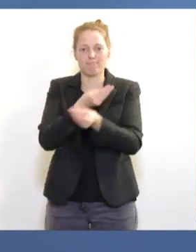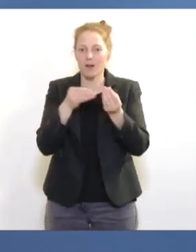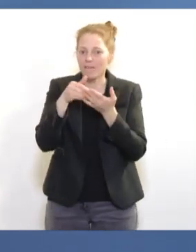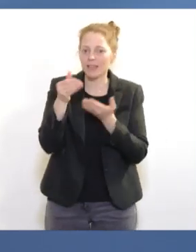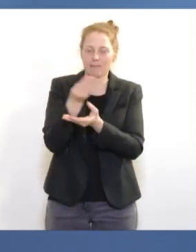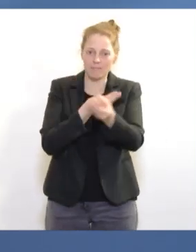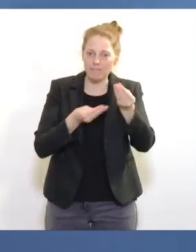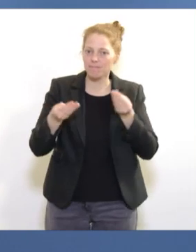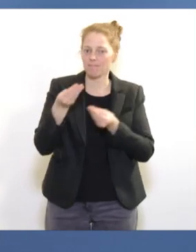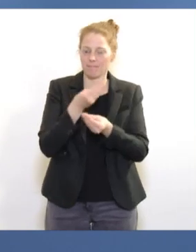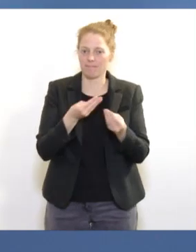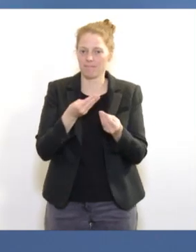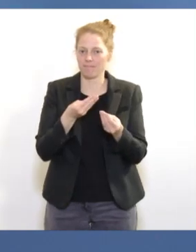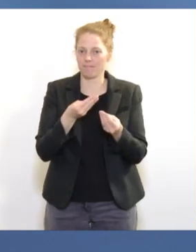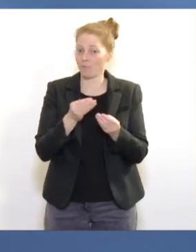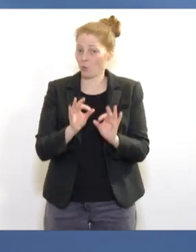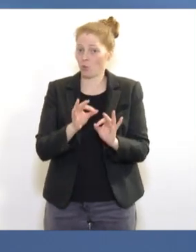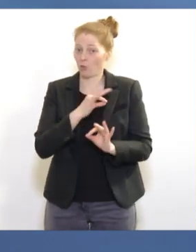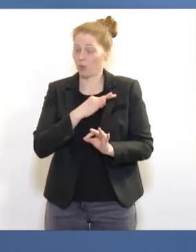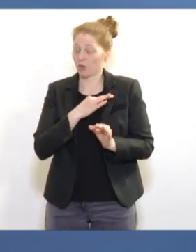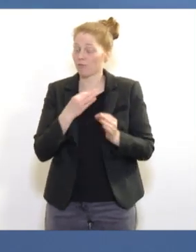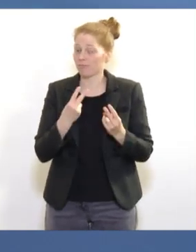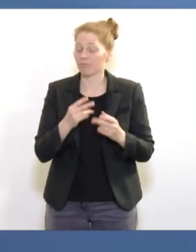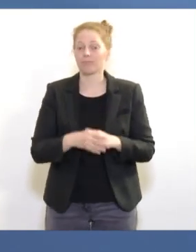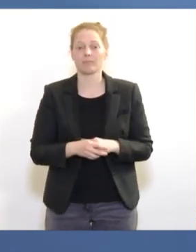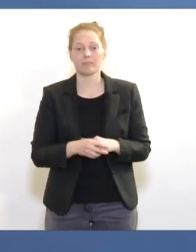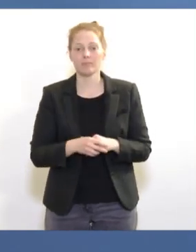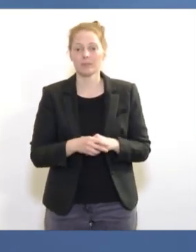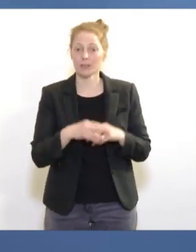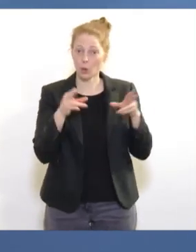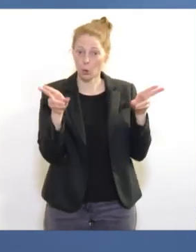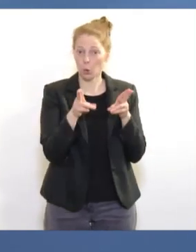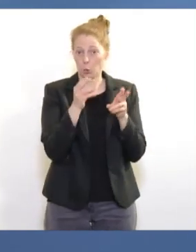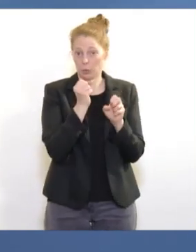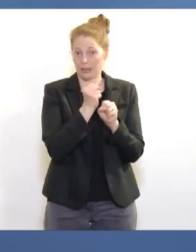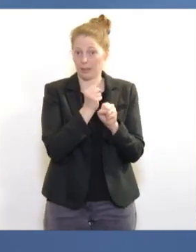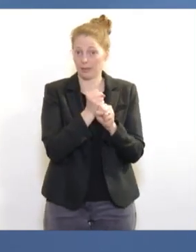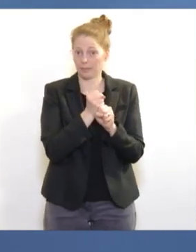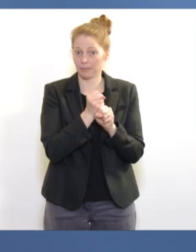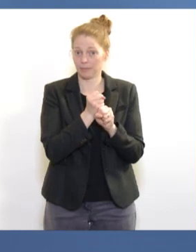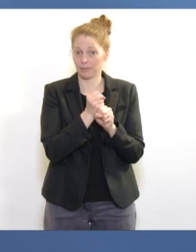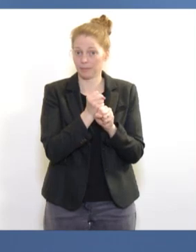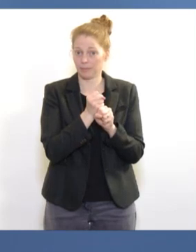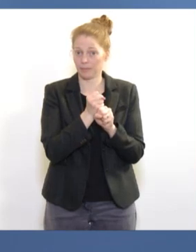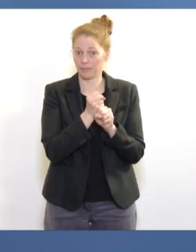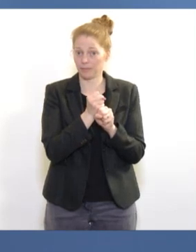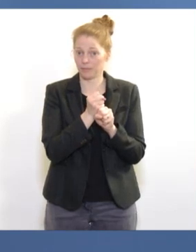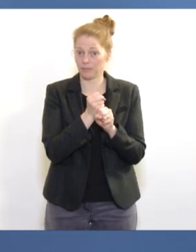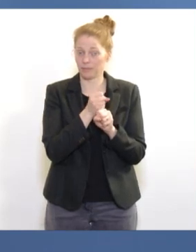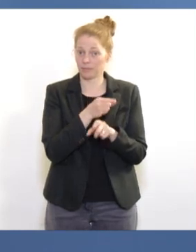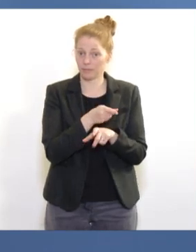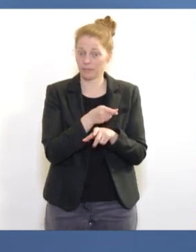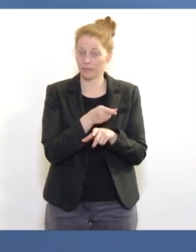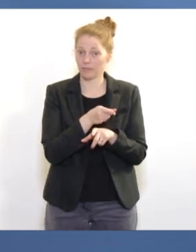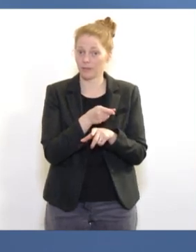weitergeht und funktioniert. Das ist schon mal partiell, und das sollte man alle Guten nicht vergessen, als